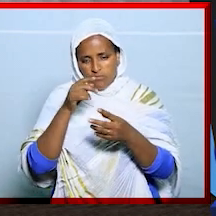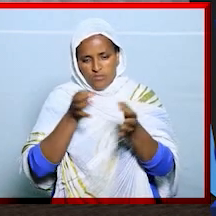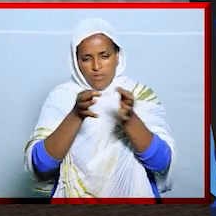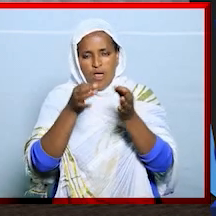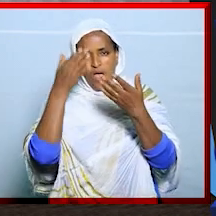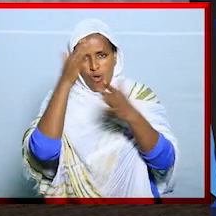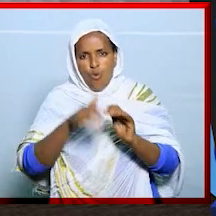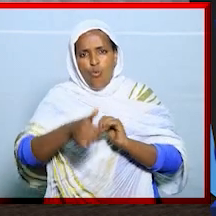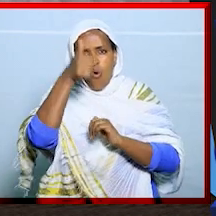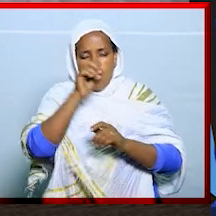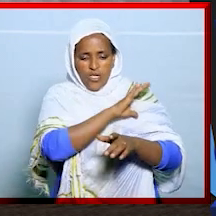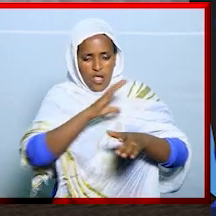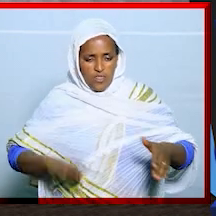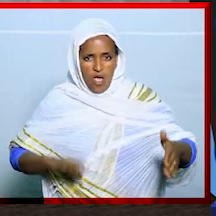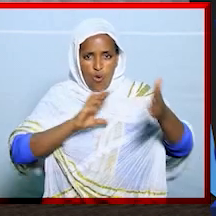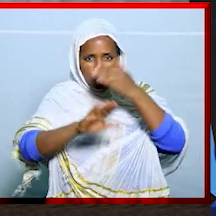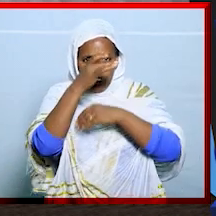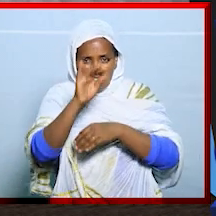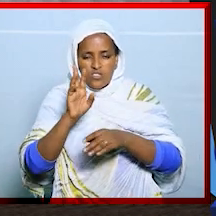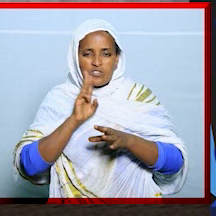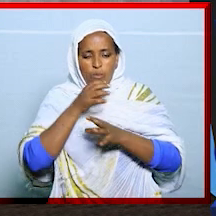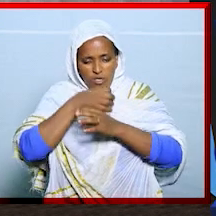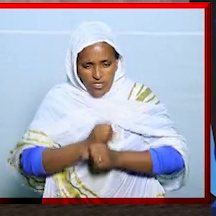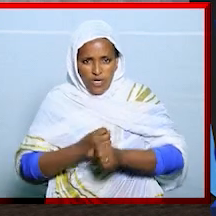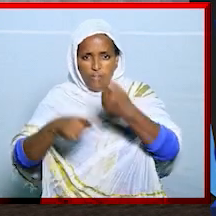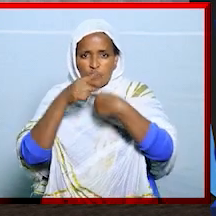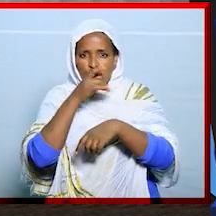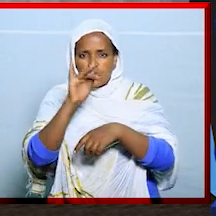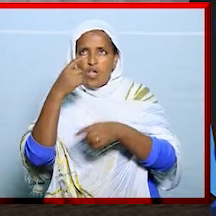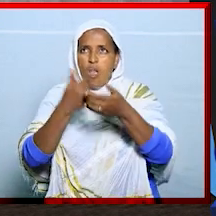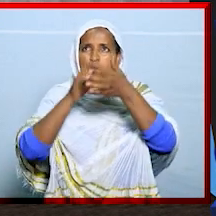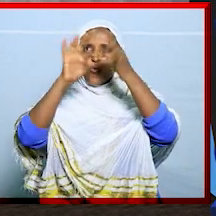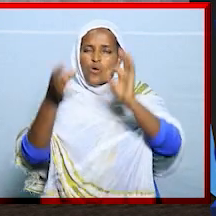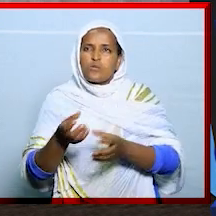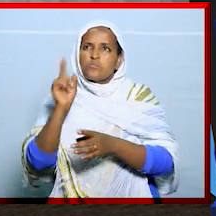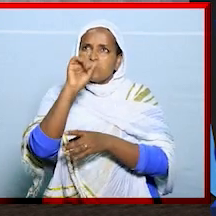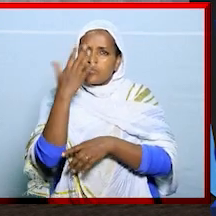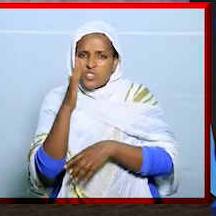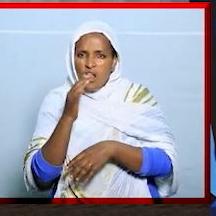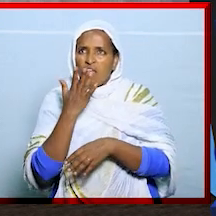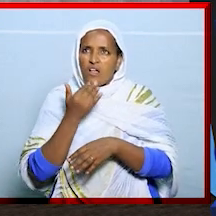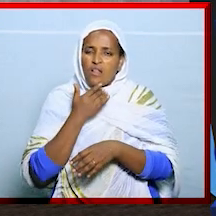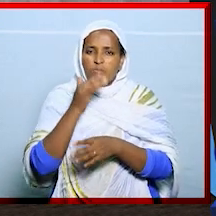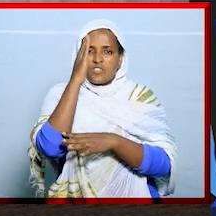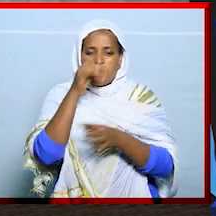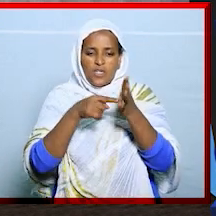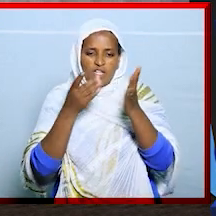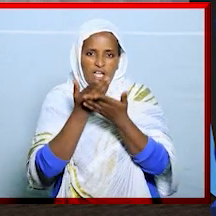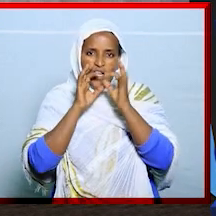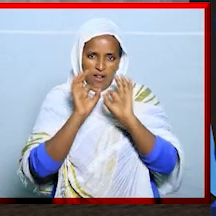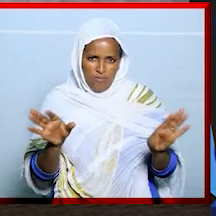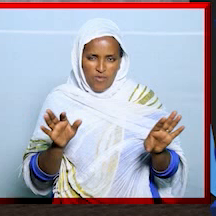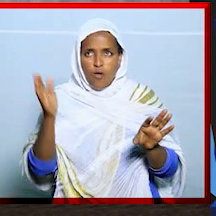አይሰጥም። ምክንያቱም ይሄ ዋናው የጌታችን መወለድ ነው እንጂ ትልቁ ነገር ሰራሰገል መምጣታቸው ይሄ ነው እንጂ ያ ኮከብ ምን አይነት ነው የሚለው